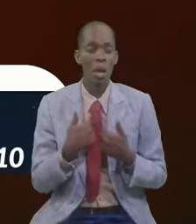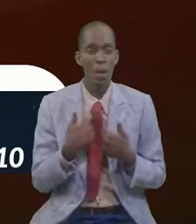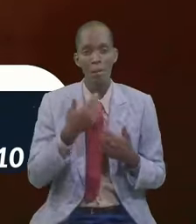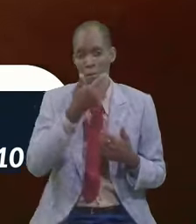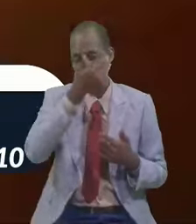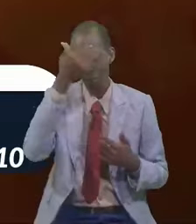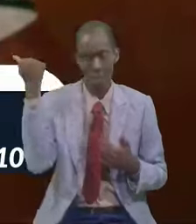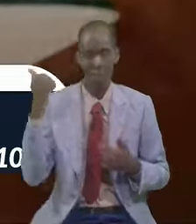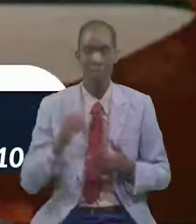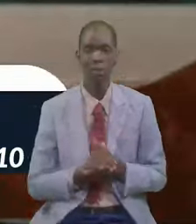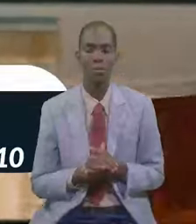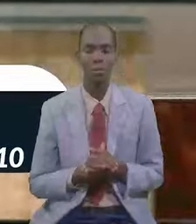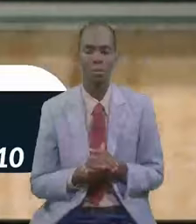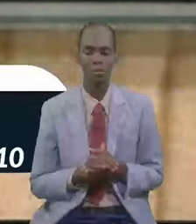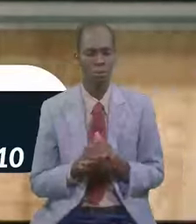oublié.